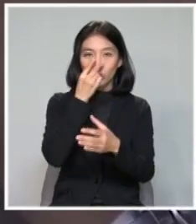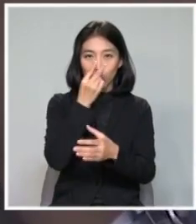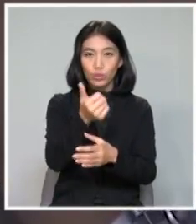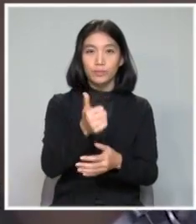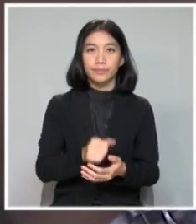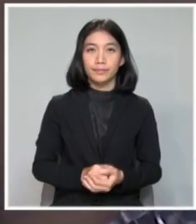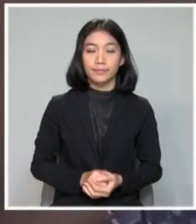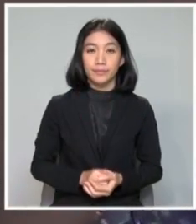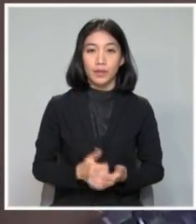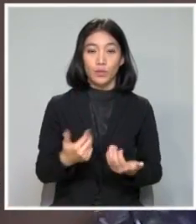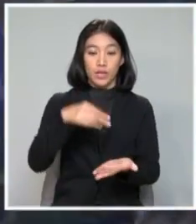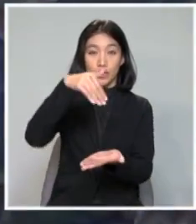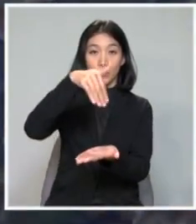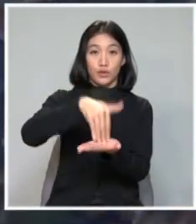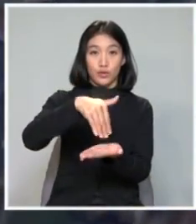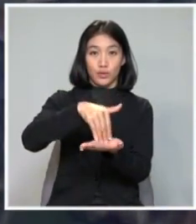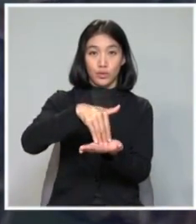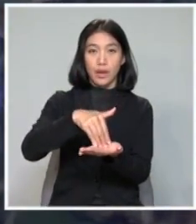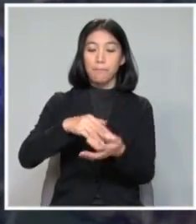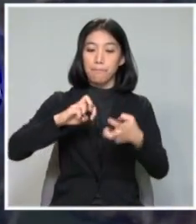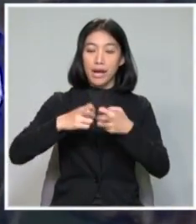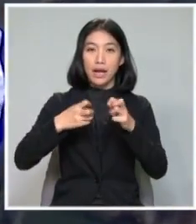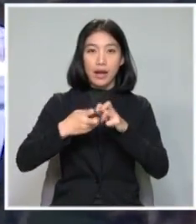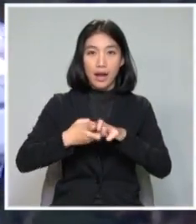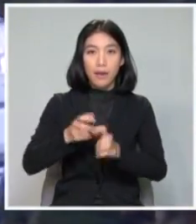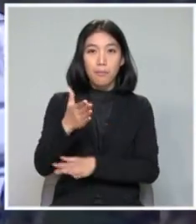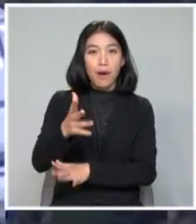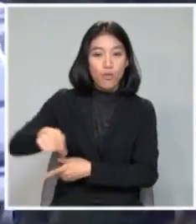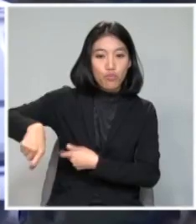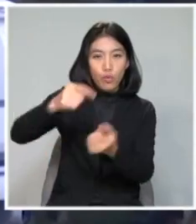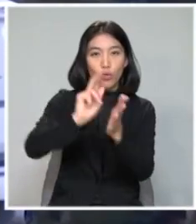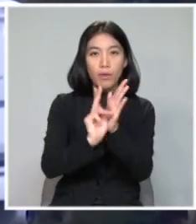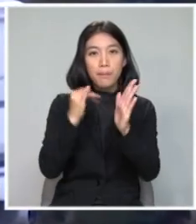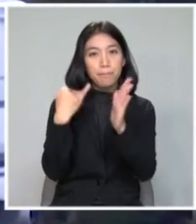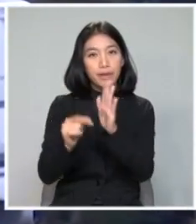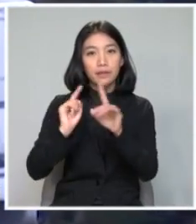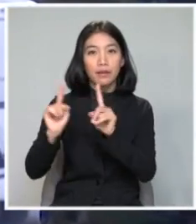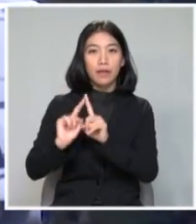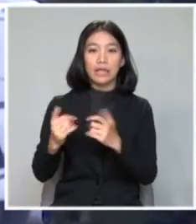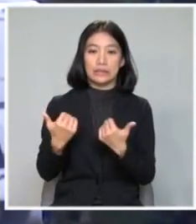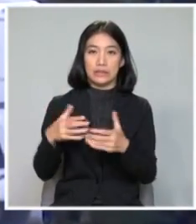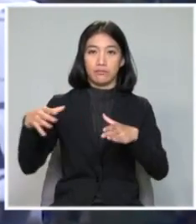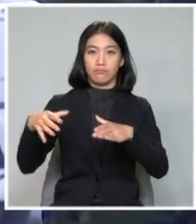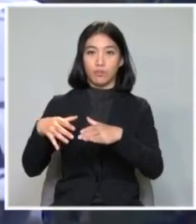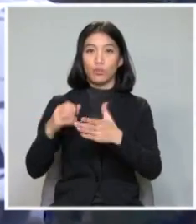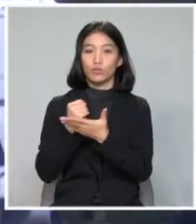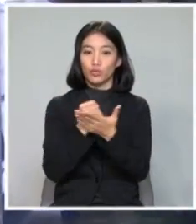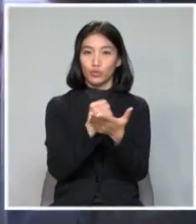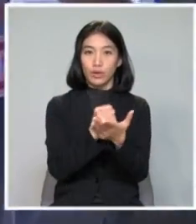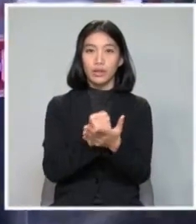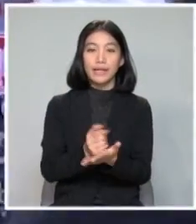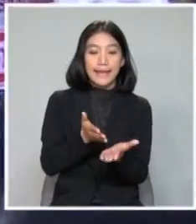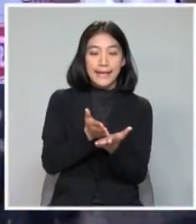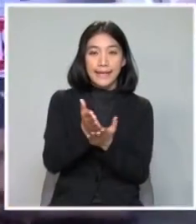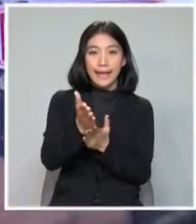ในวันนี้ศูนย์บัญชาการแก้ไขปัญหาการทำประมงผิดกฎหมายโดยศูนย์ประสานการปฏิบัติในการรักษาผลประโยชน์ของชาติทางทะเลเขต1